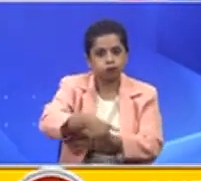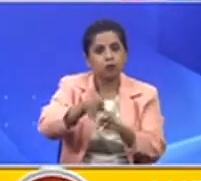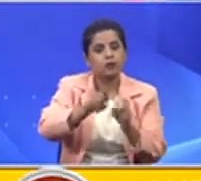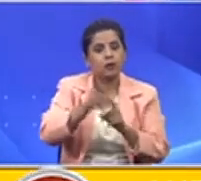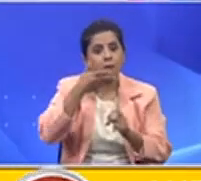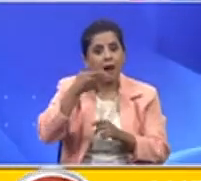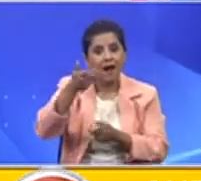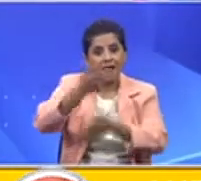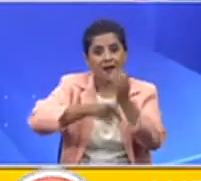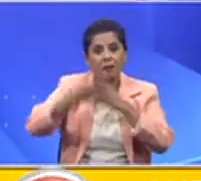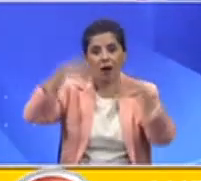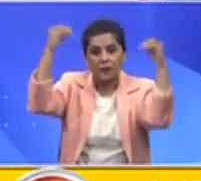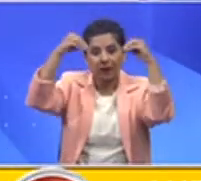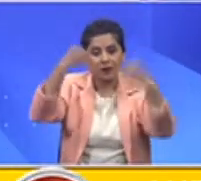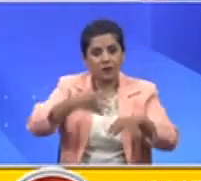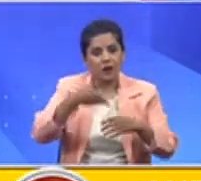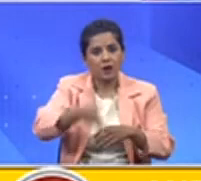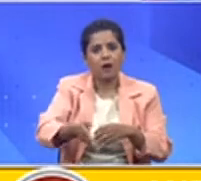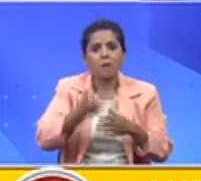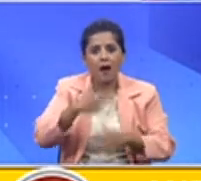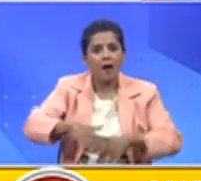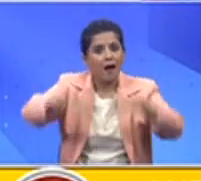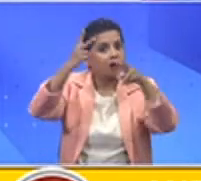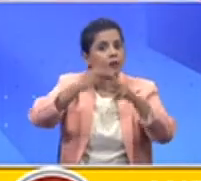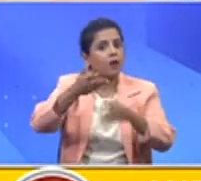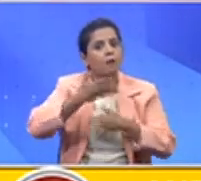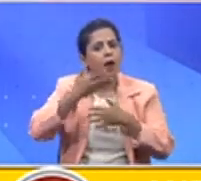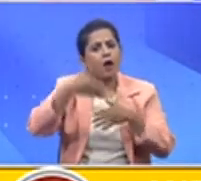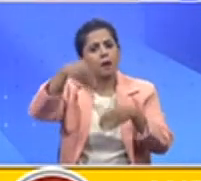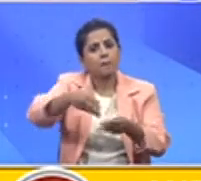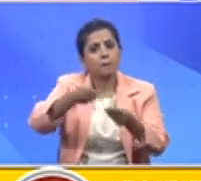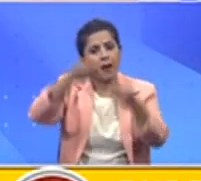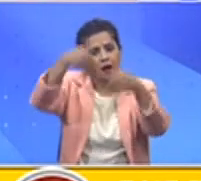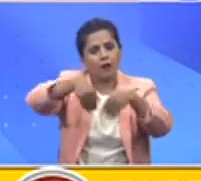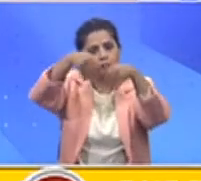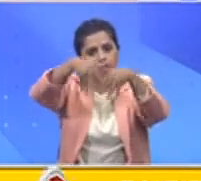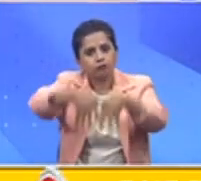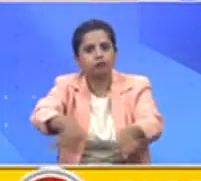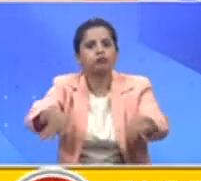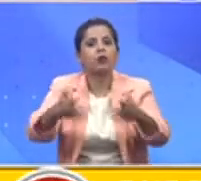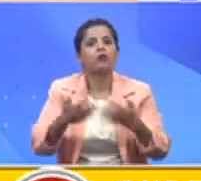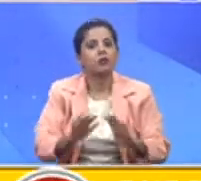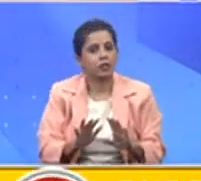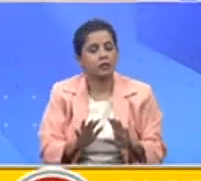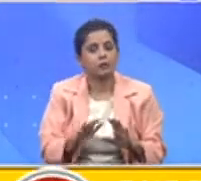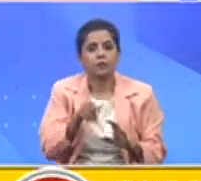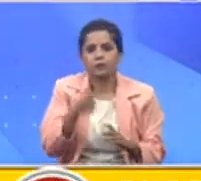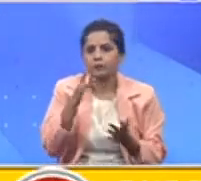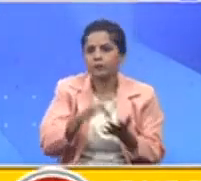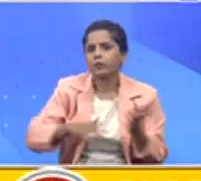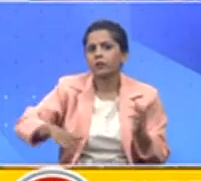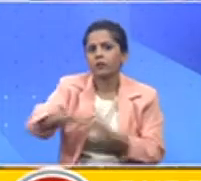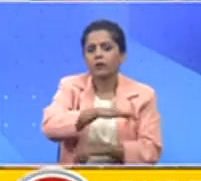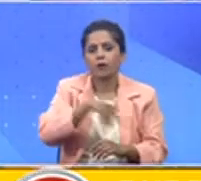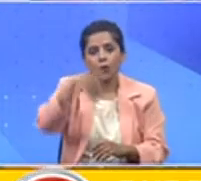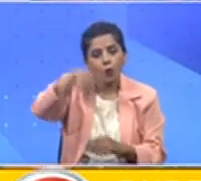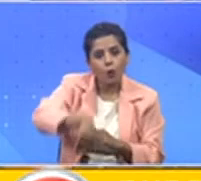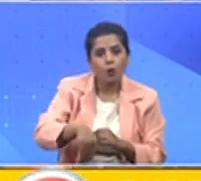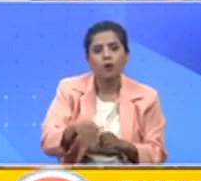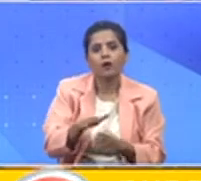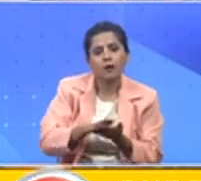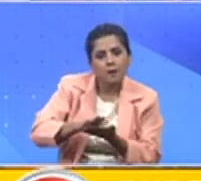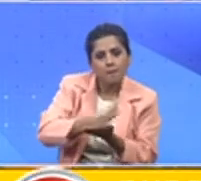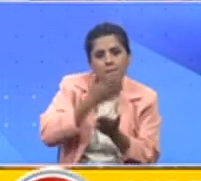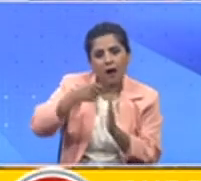पानी जमीन के अंदर चला जाता है इससे इलागे में भू जलस्तर भी